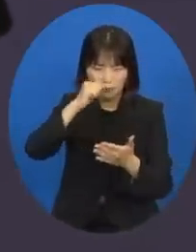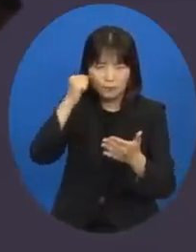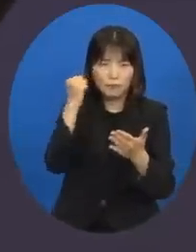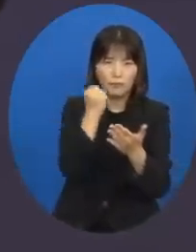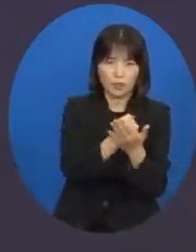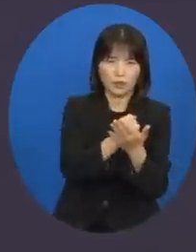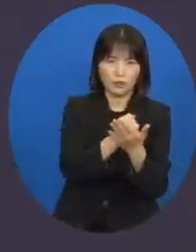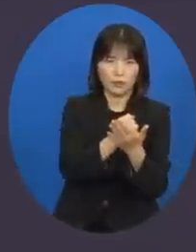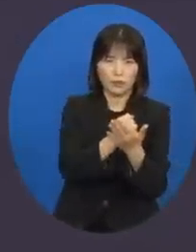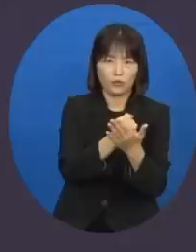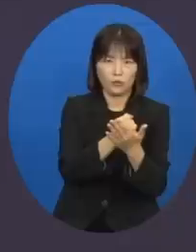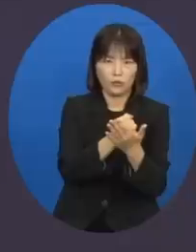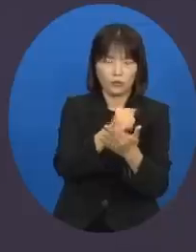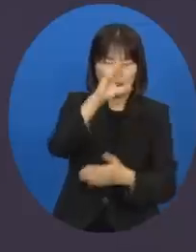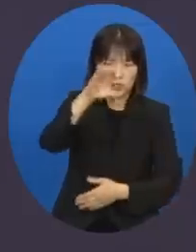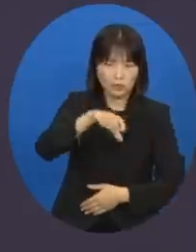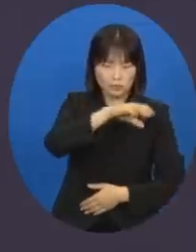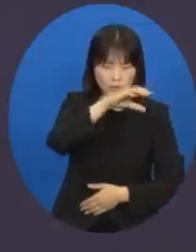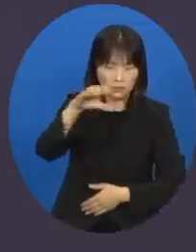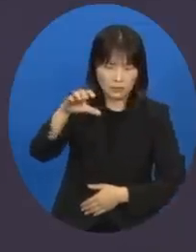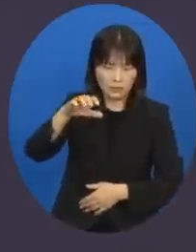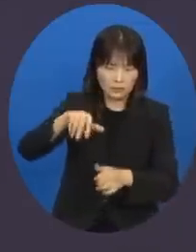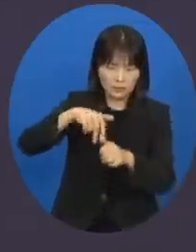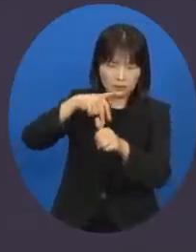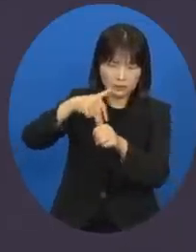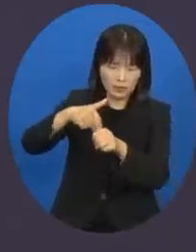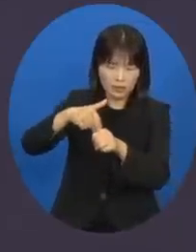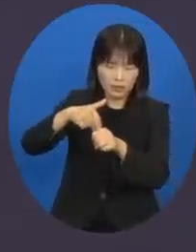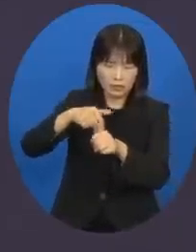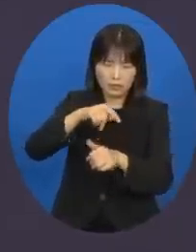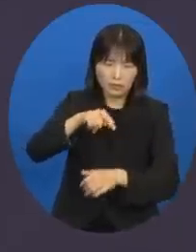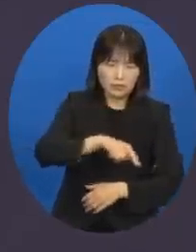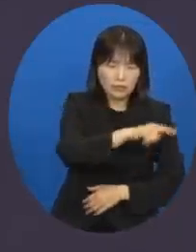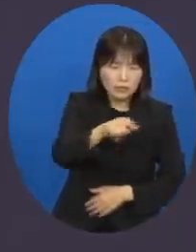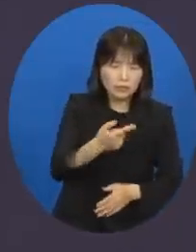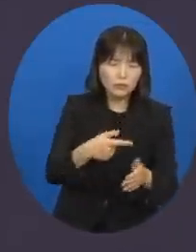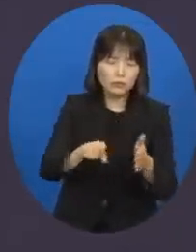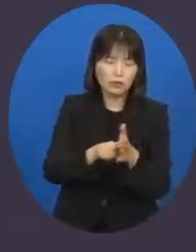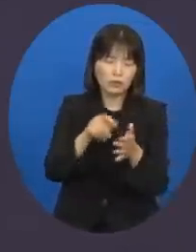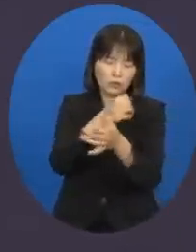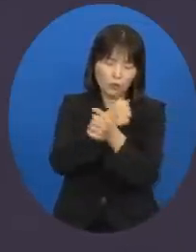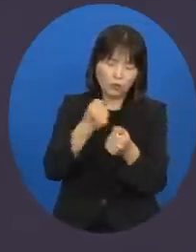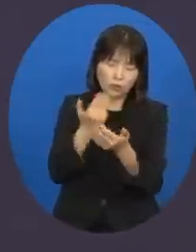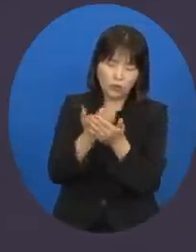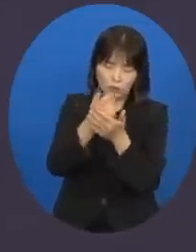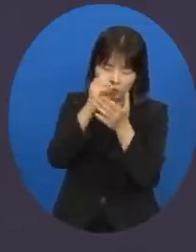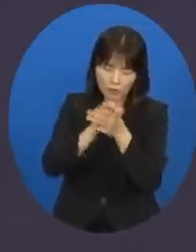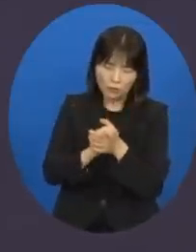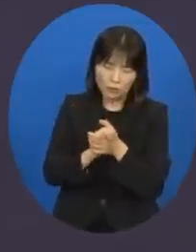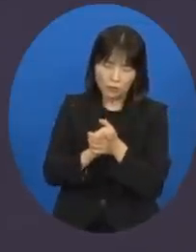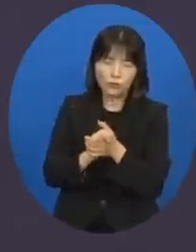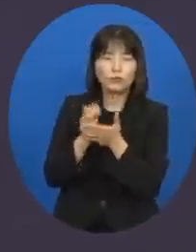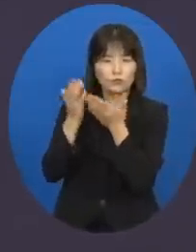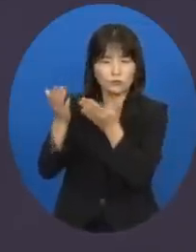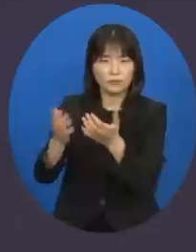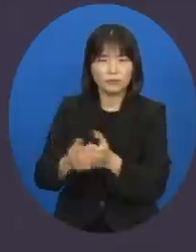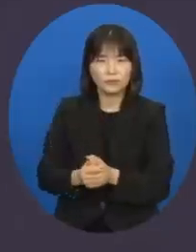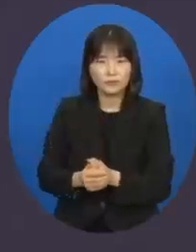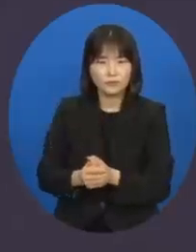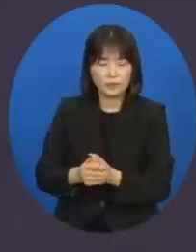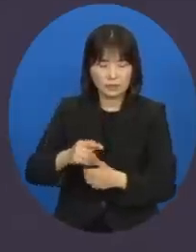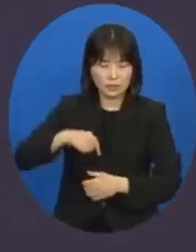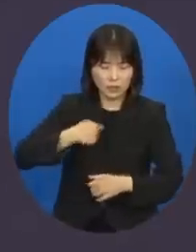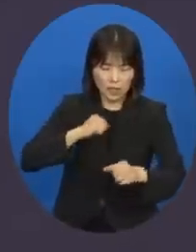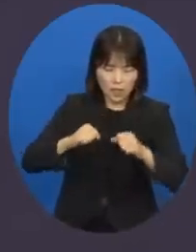십자가에 좀 죽이려고 하는 그들을 위해서 용서해달라고 지금 기도를 하고 있는 거예요. 지금 자기들이 하는 것을